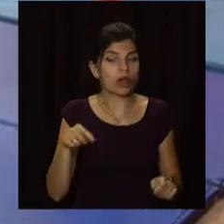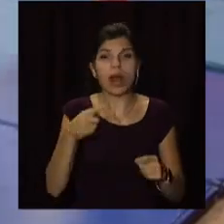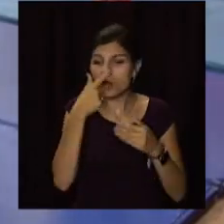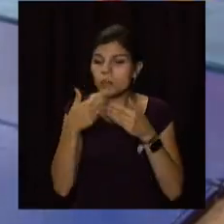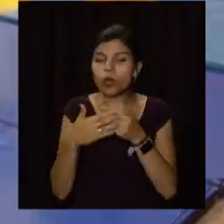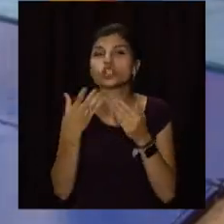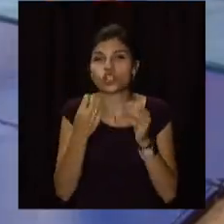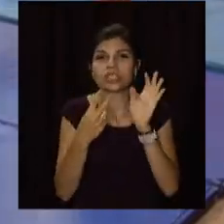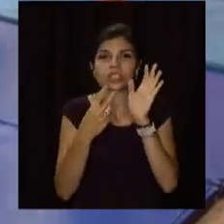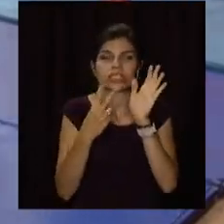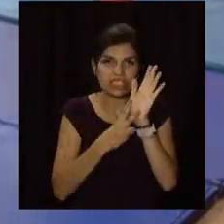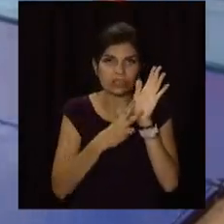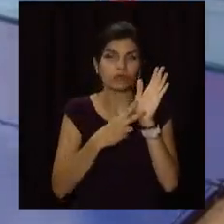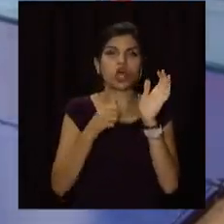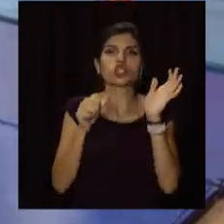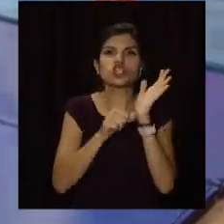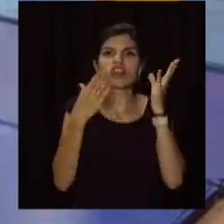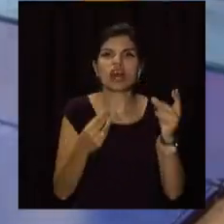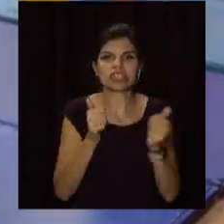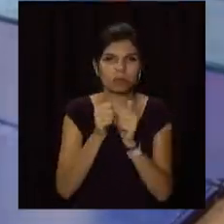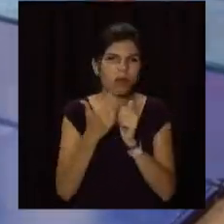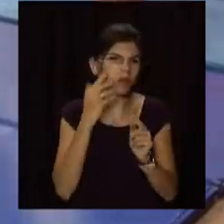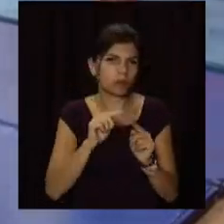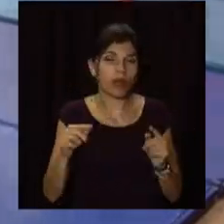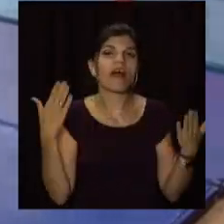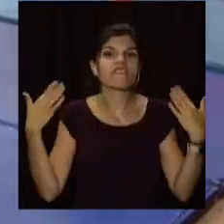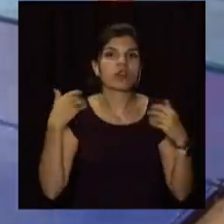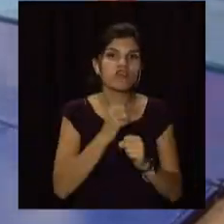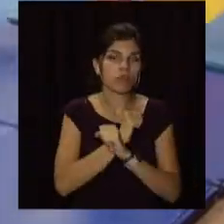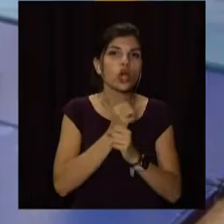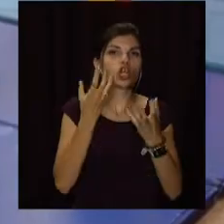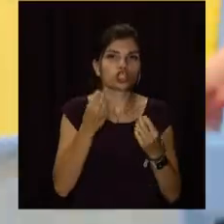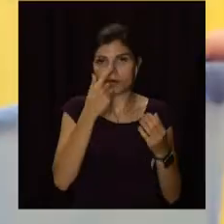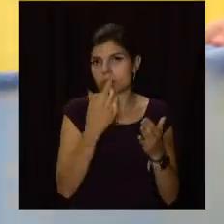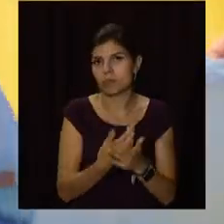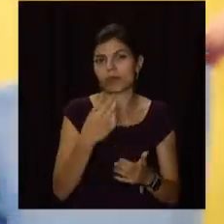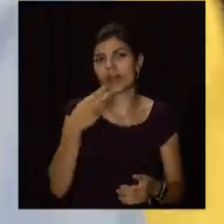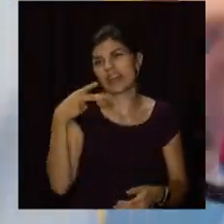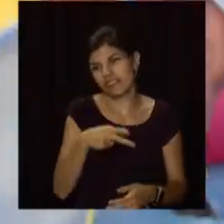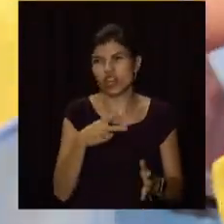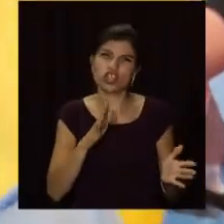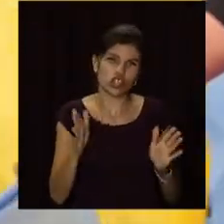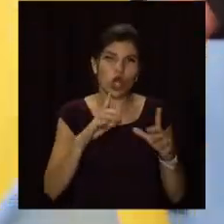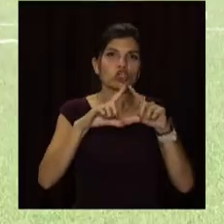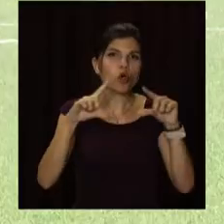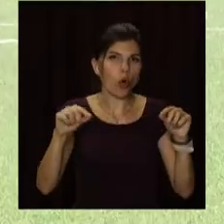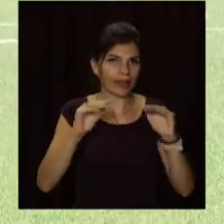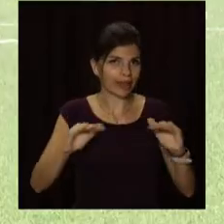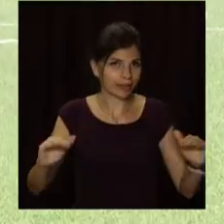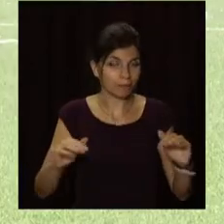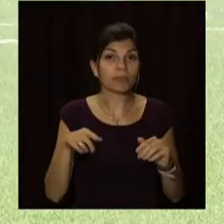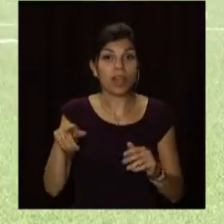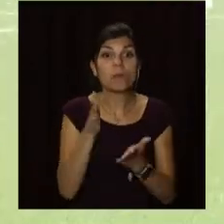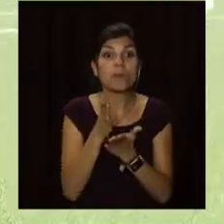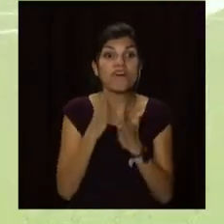Попереду ще 7 шестиденних змін, тож насолодитися відпочинком там зможуть ще майже 2000 школярів. Перебування